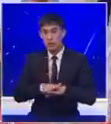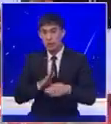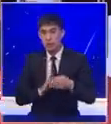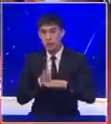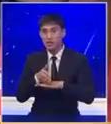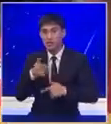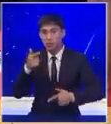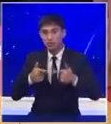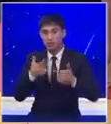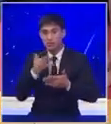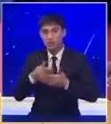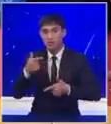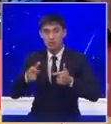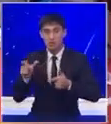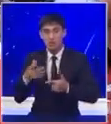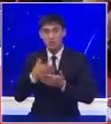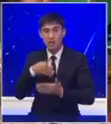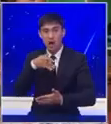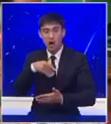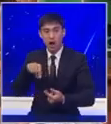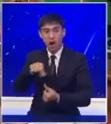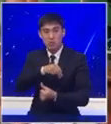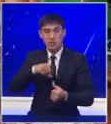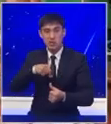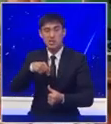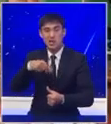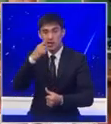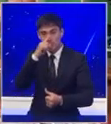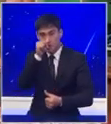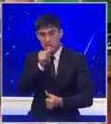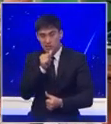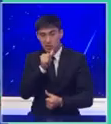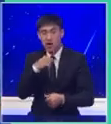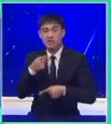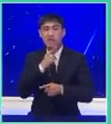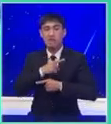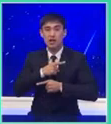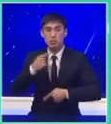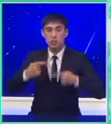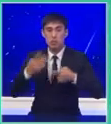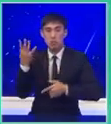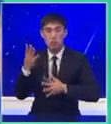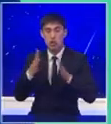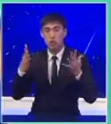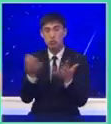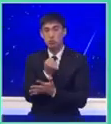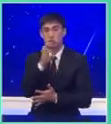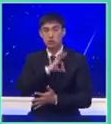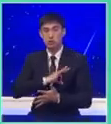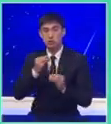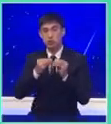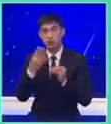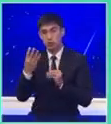преодолел сопротивление своих соперников из Армении и Греции, а затем в финальном поединке с большим преимуществом по очкам со счетом